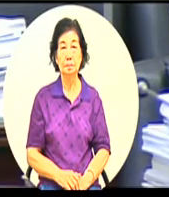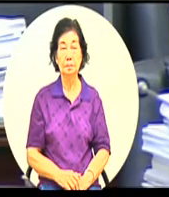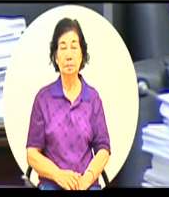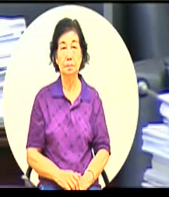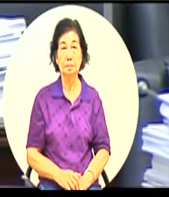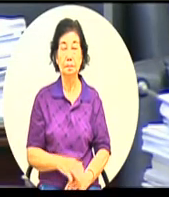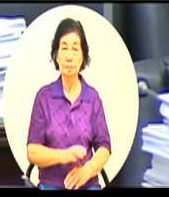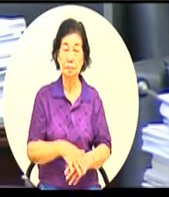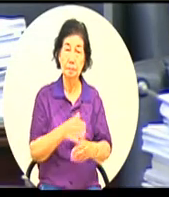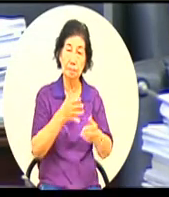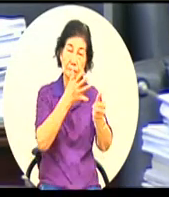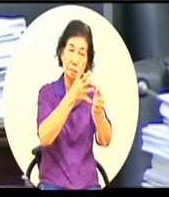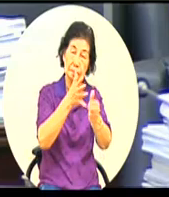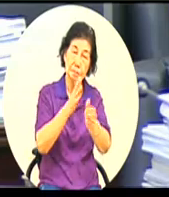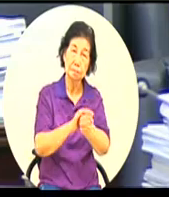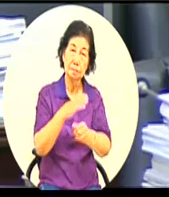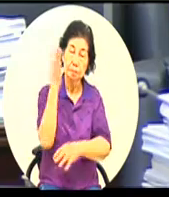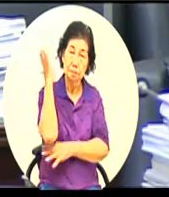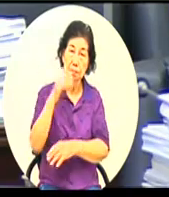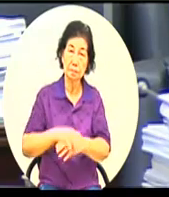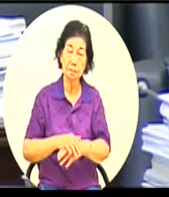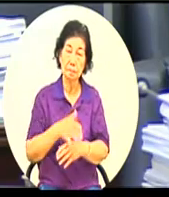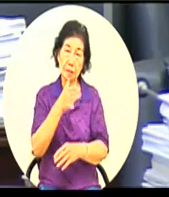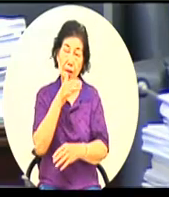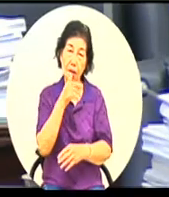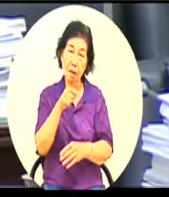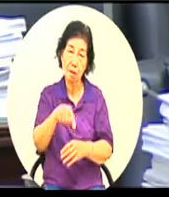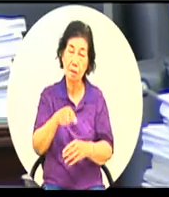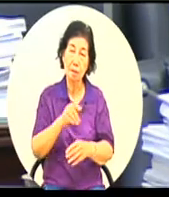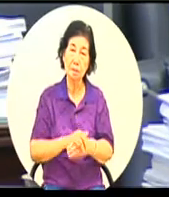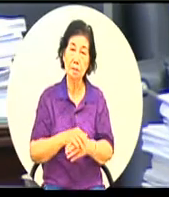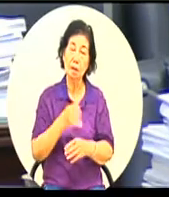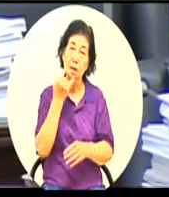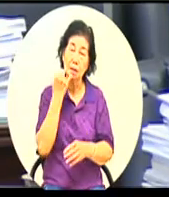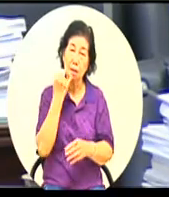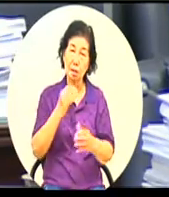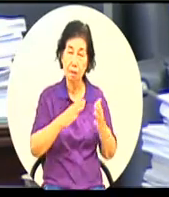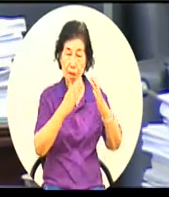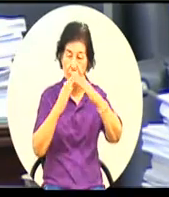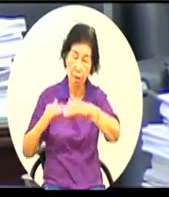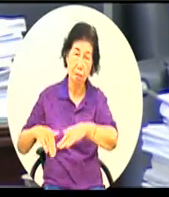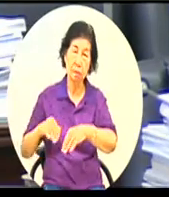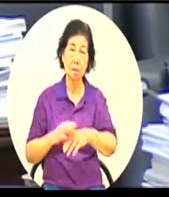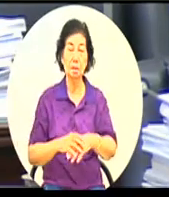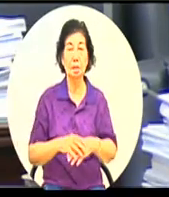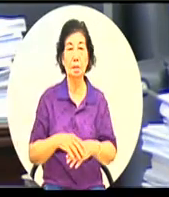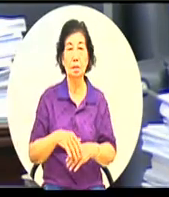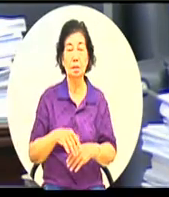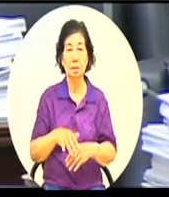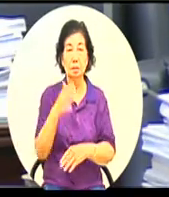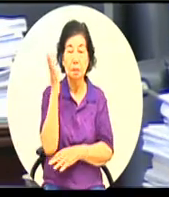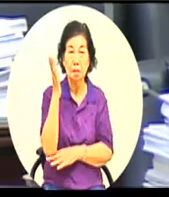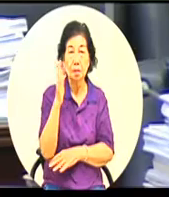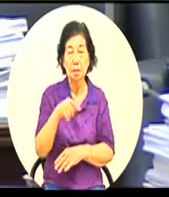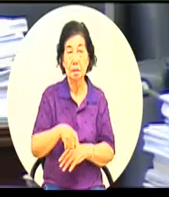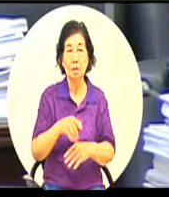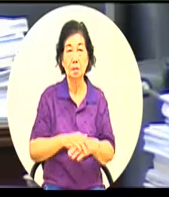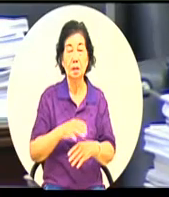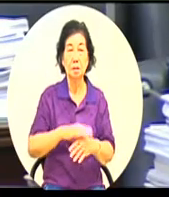请问咱的政府敢讲，予我讲话就会倒？请问咱的政府敢讲，予我讲话就